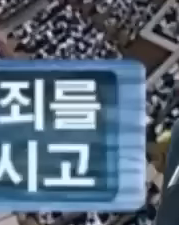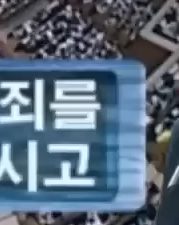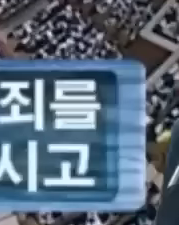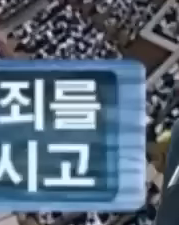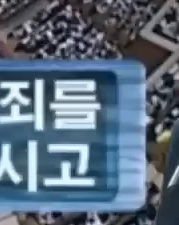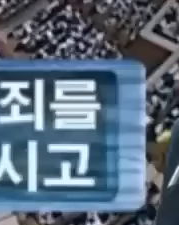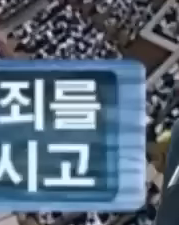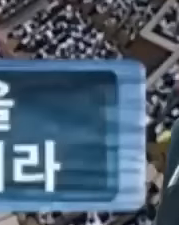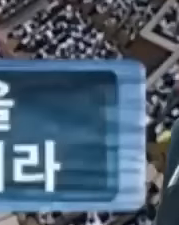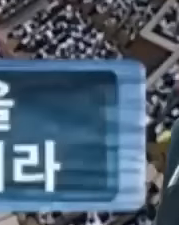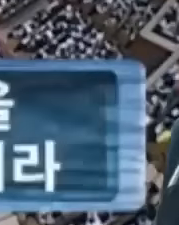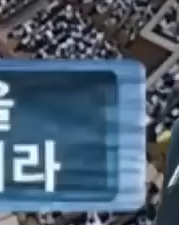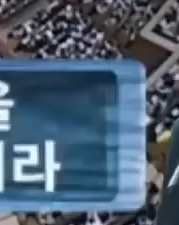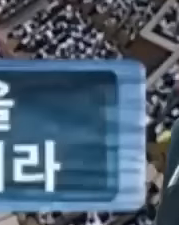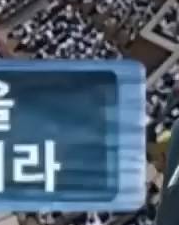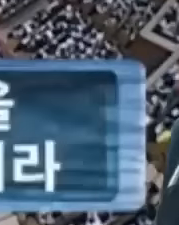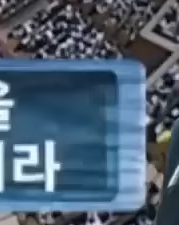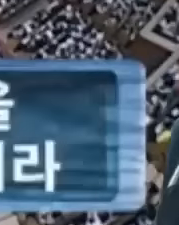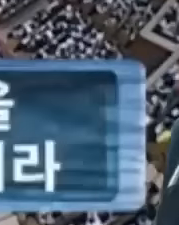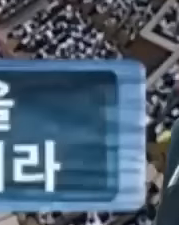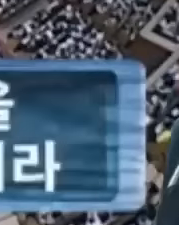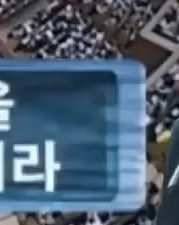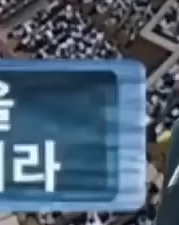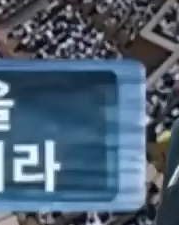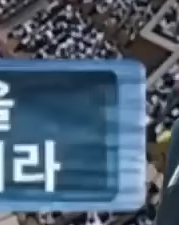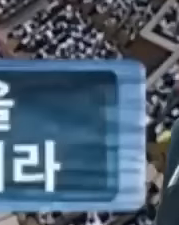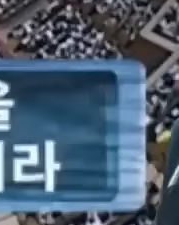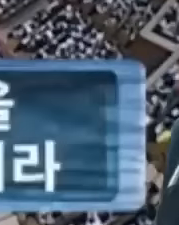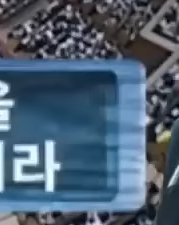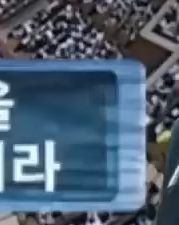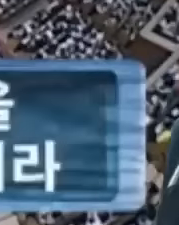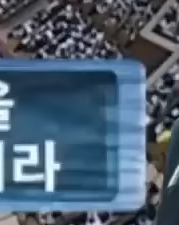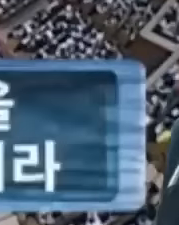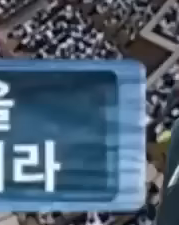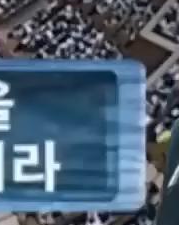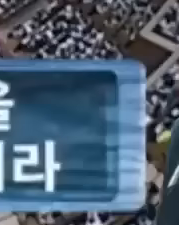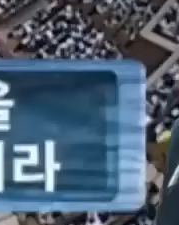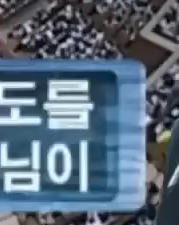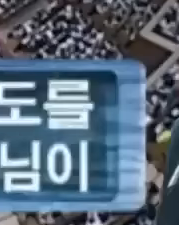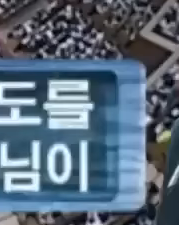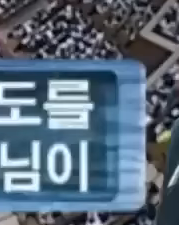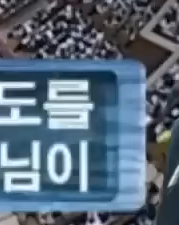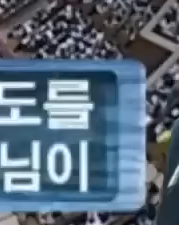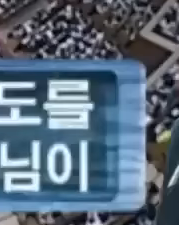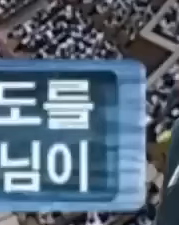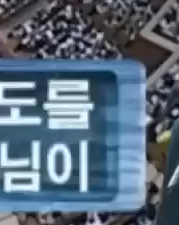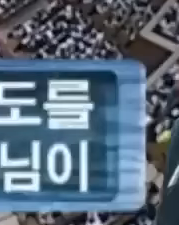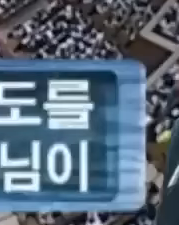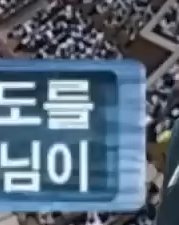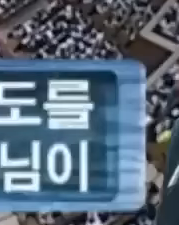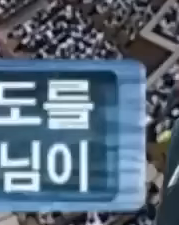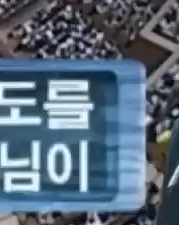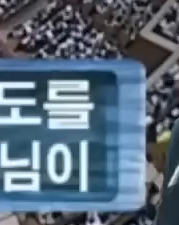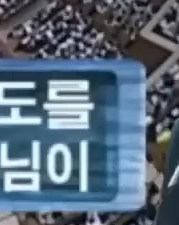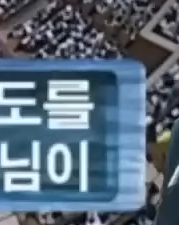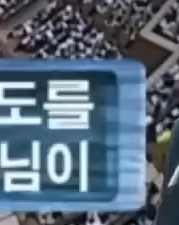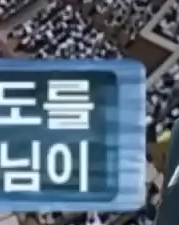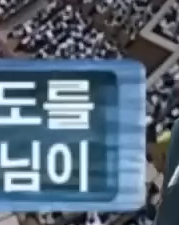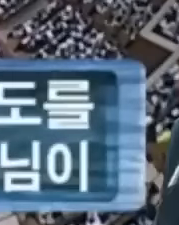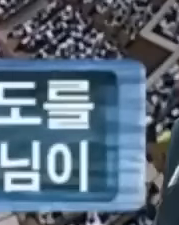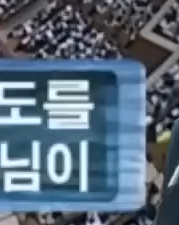그들에게 돌리지 아니하시고 화목하게 하는 말씀을 우리에게 부탁하셨느니라. 그러므로